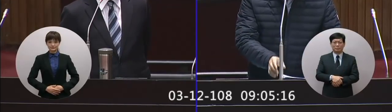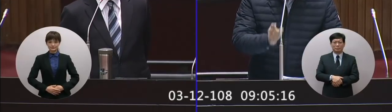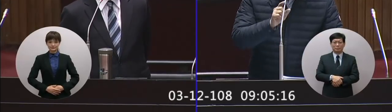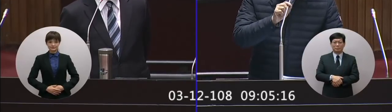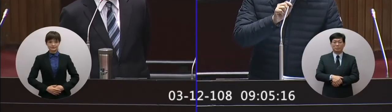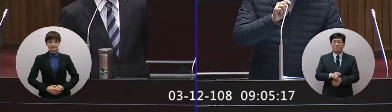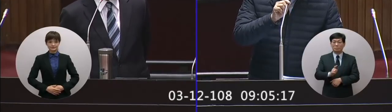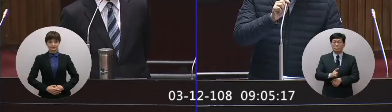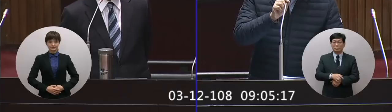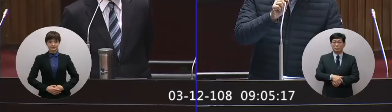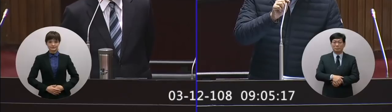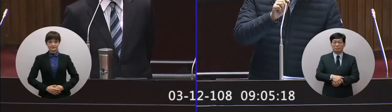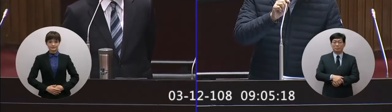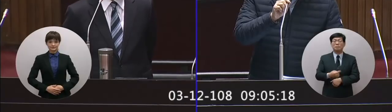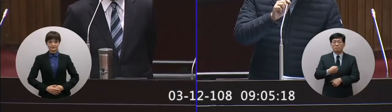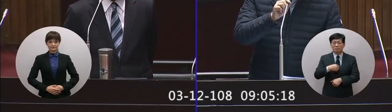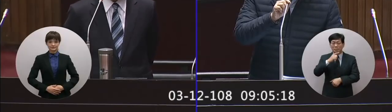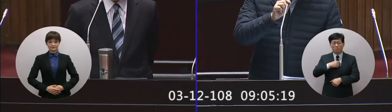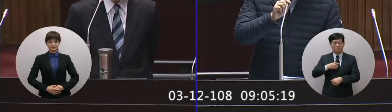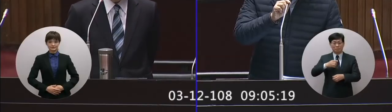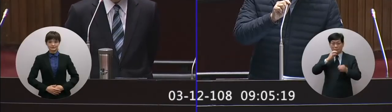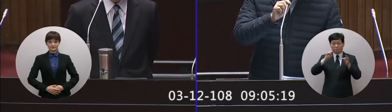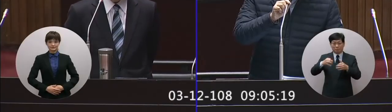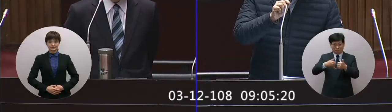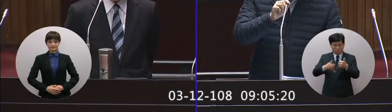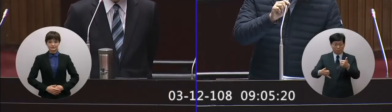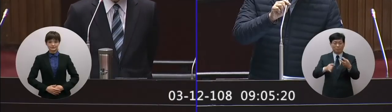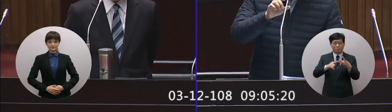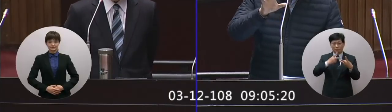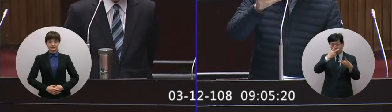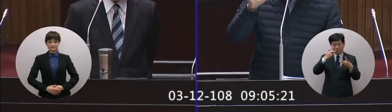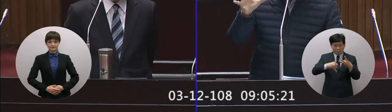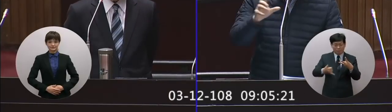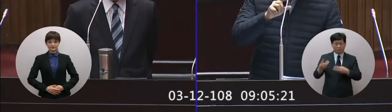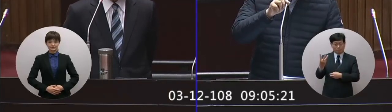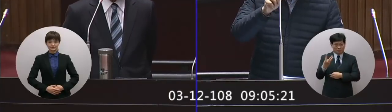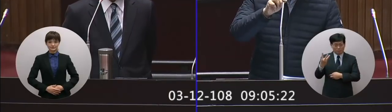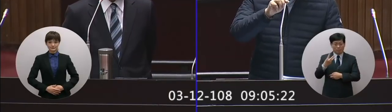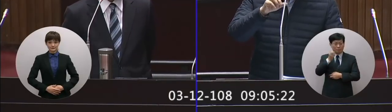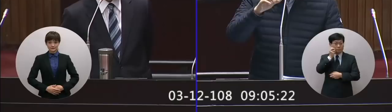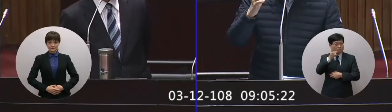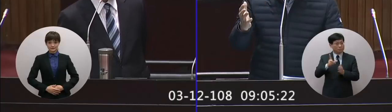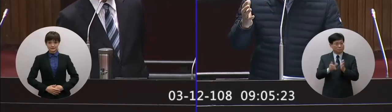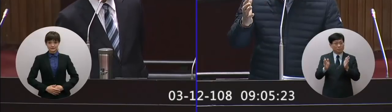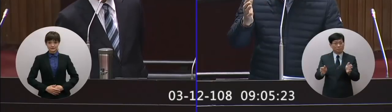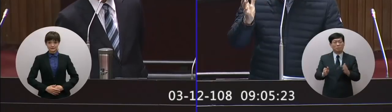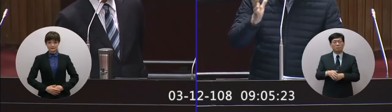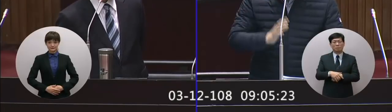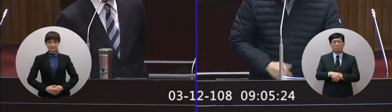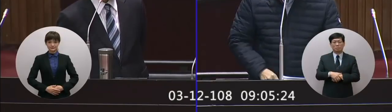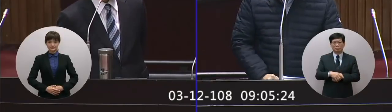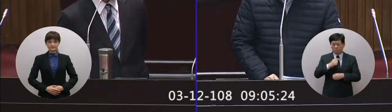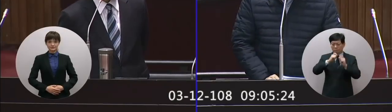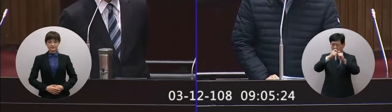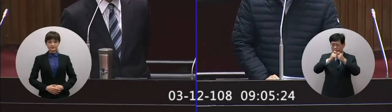这个是我跟惠宏泰委员、跟赖世葆委员经过2个月的时间，